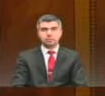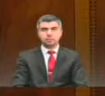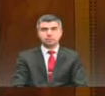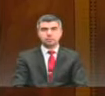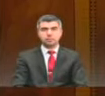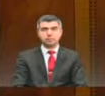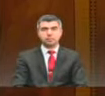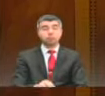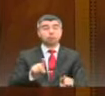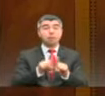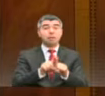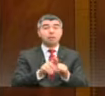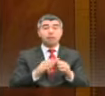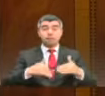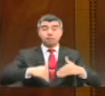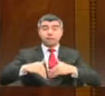والطرق القروية